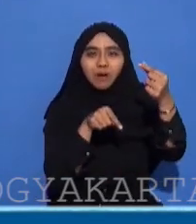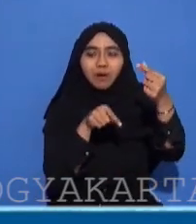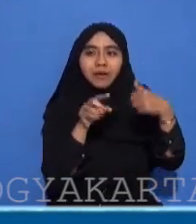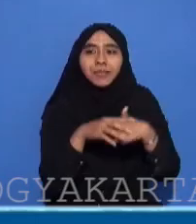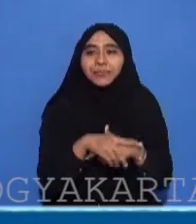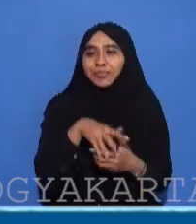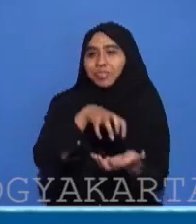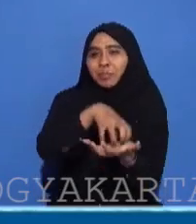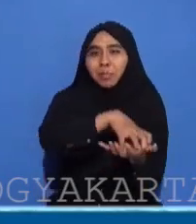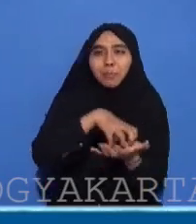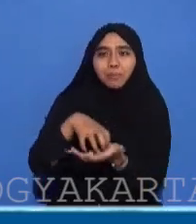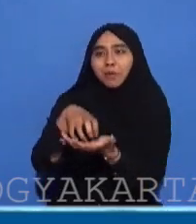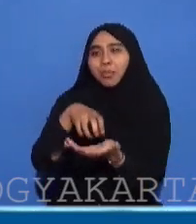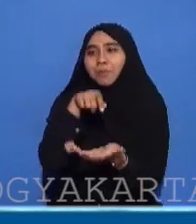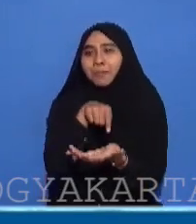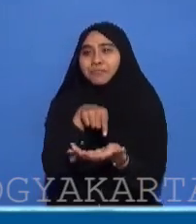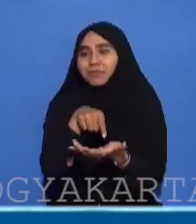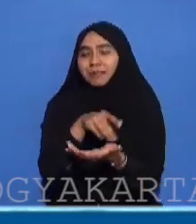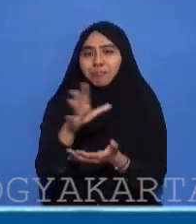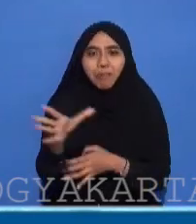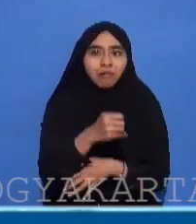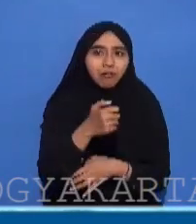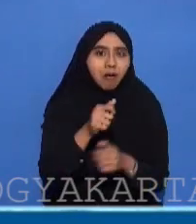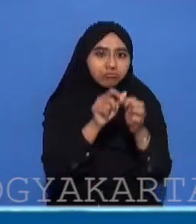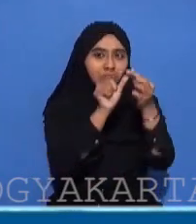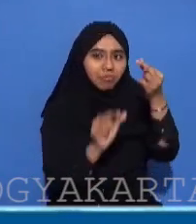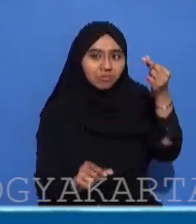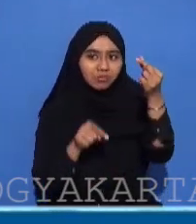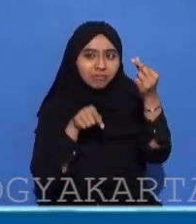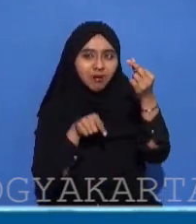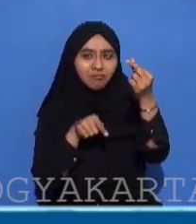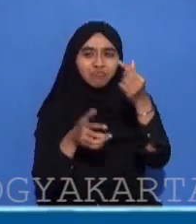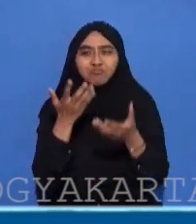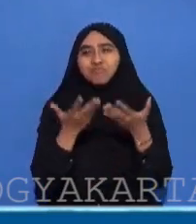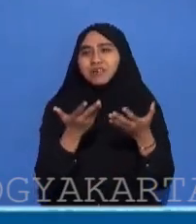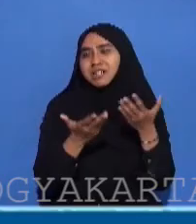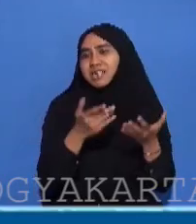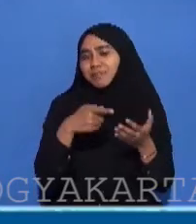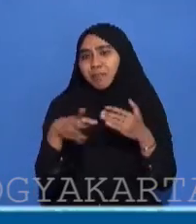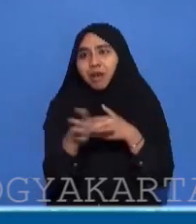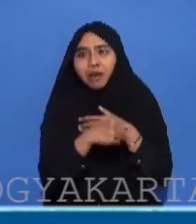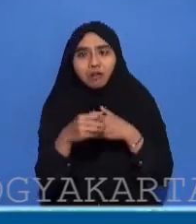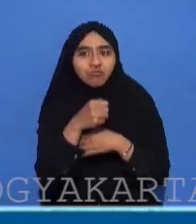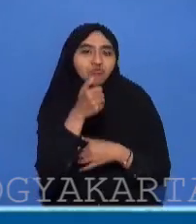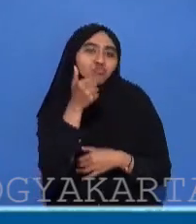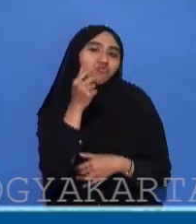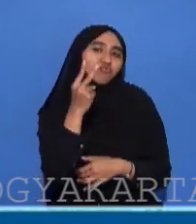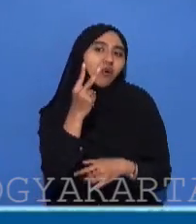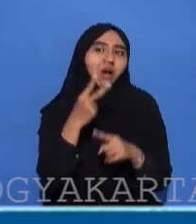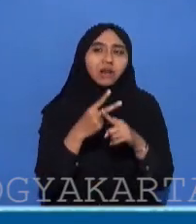papan kadang tani nembe nindakaken panen kacang menika. Keporo anggenipun panen saged katindakaken kaping kali ing setunggal